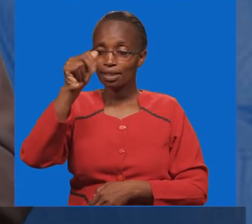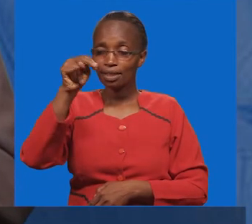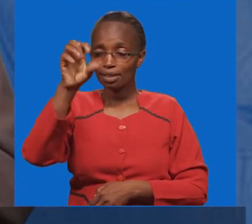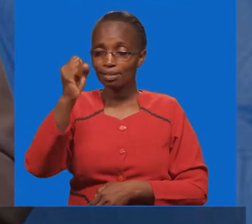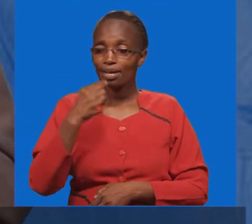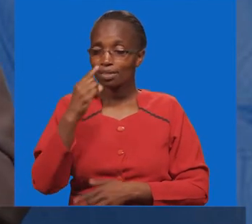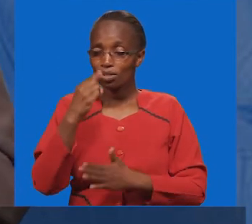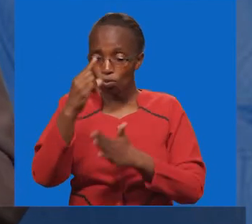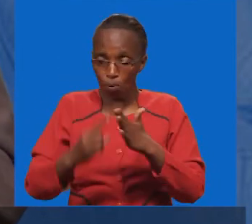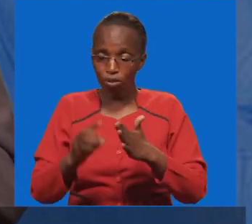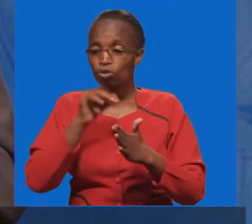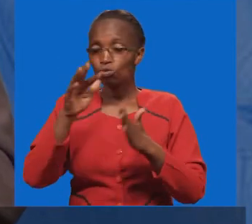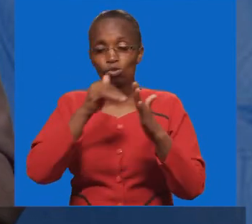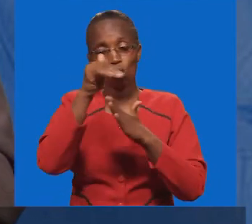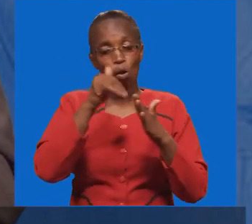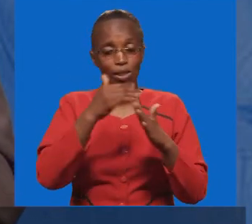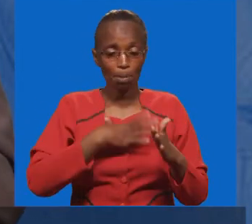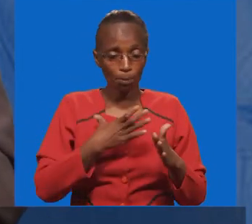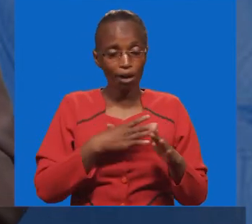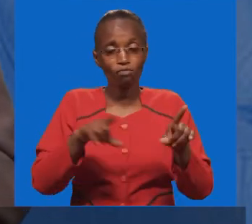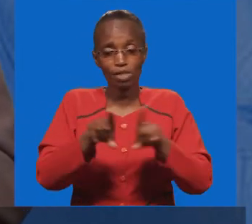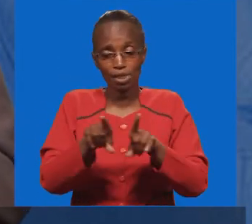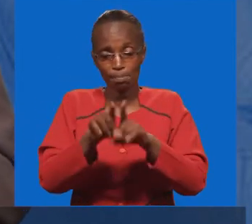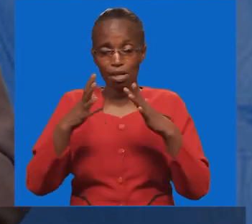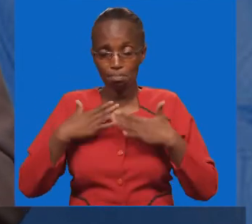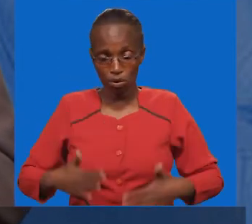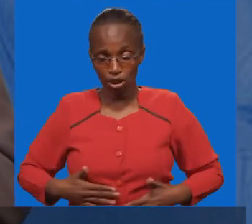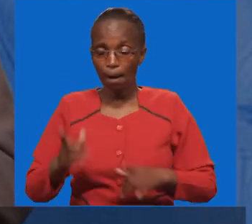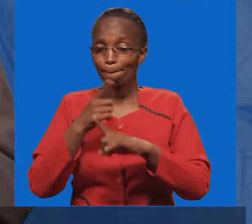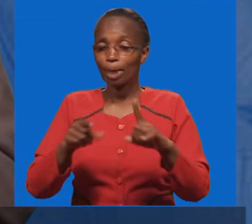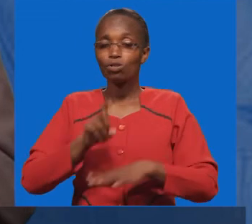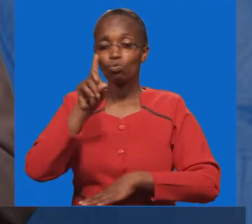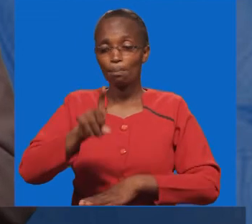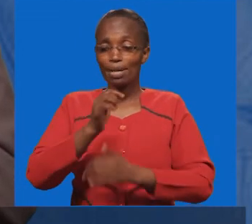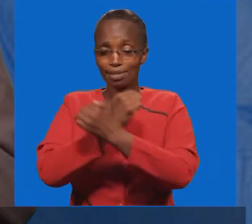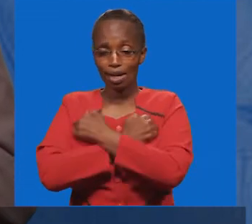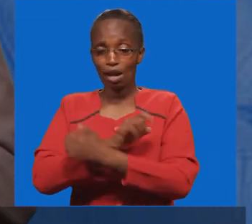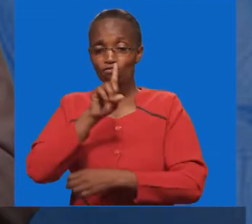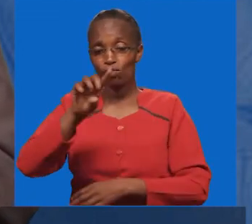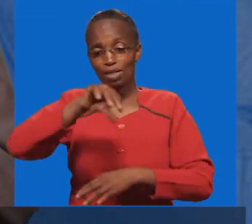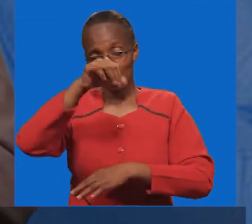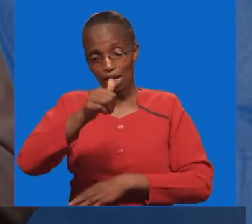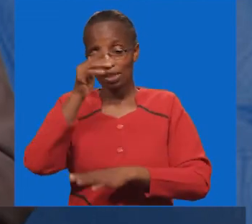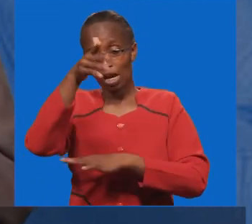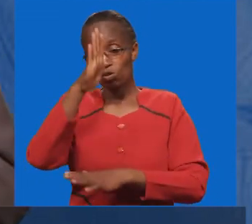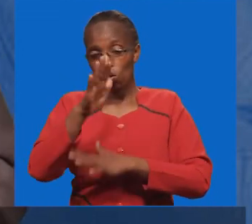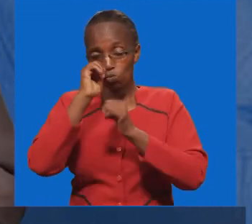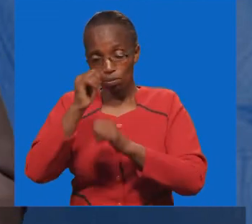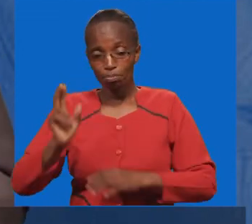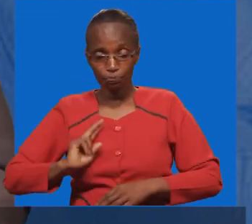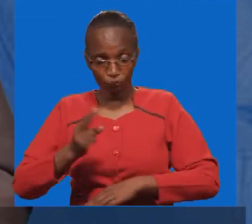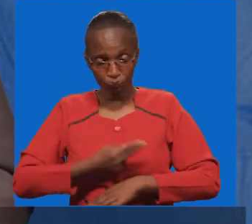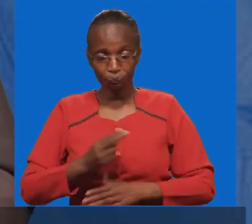Wakorintho inapata kusema, maana sisi zote ni wa mwili mmoja. Tupendane kama vile Kristo alivyopenda